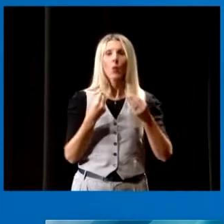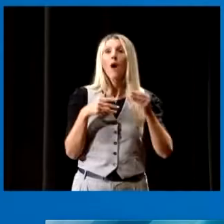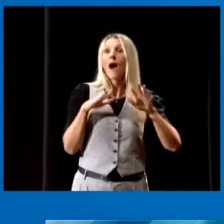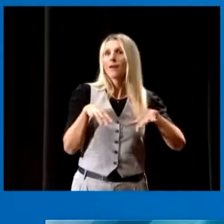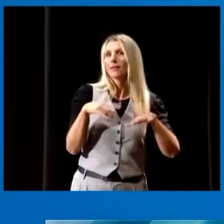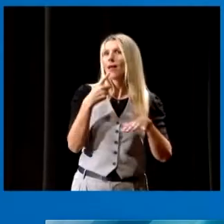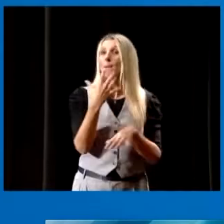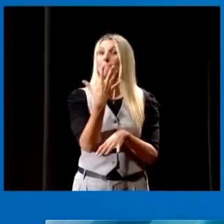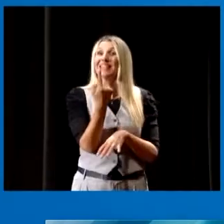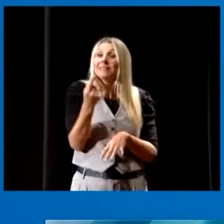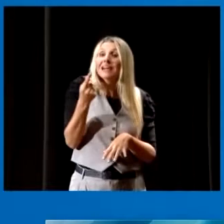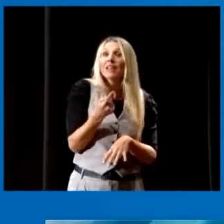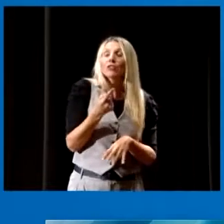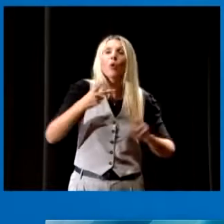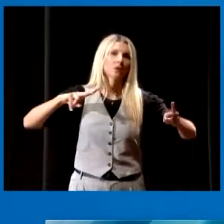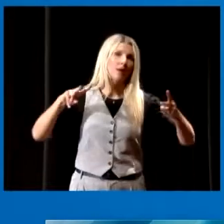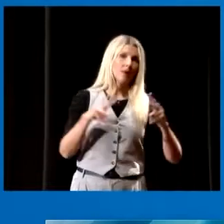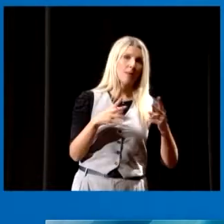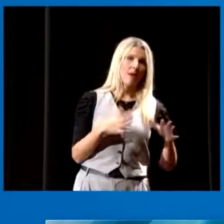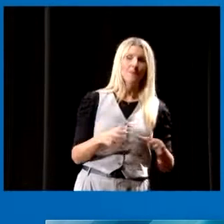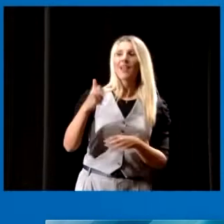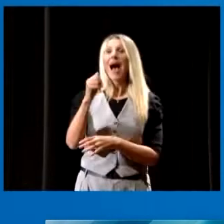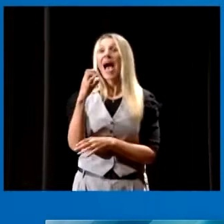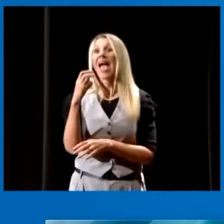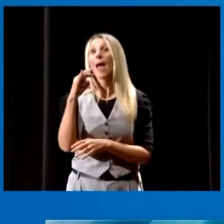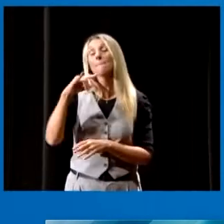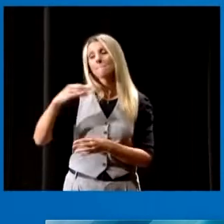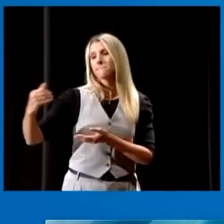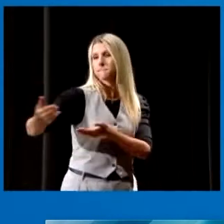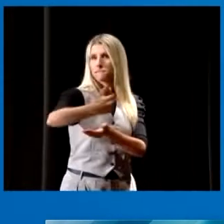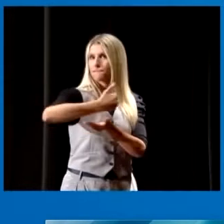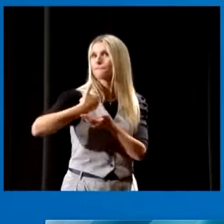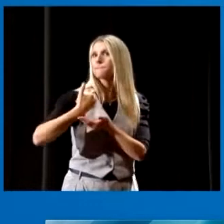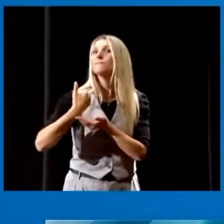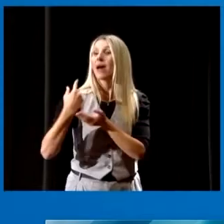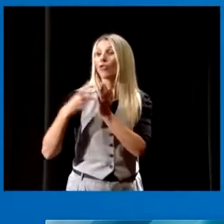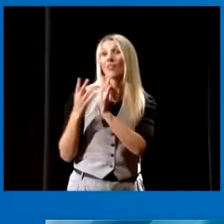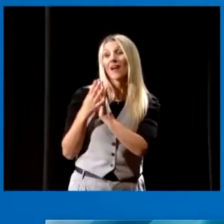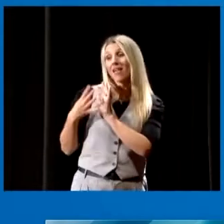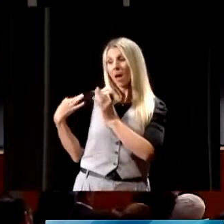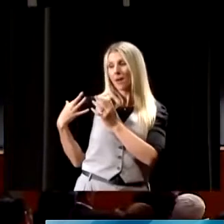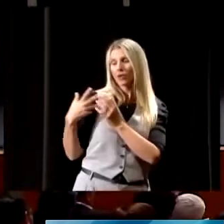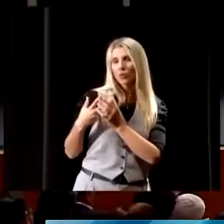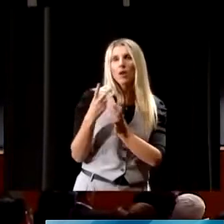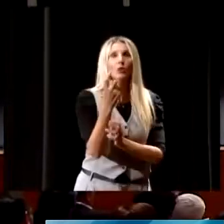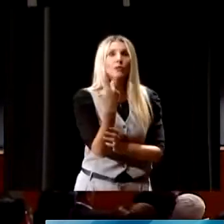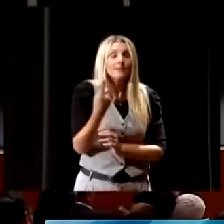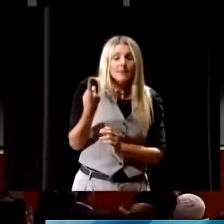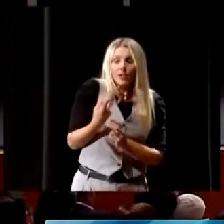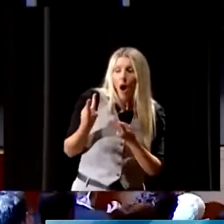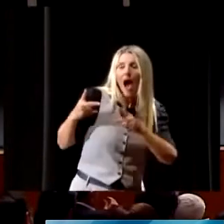εκατοστιαίες μονάδες και βεβαίως το ΑΕΠ αυξήθηκε από το 2019 κατά 21%.